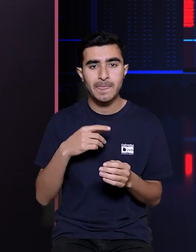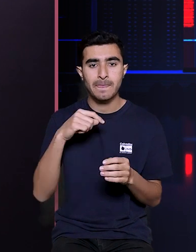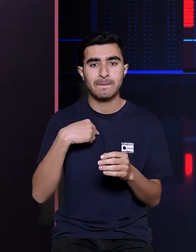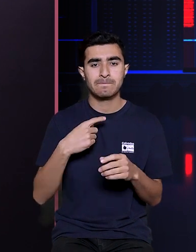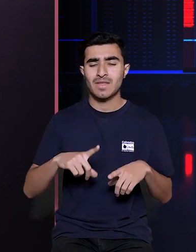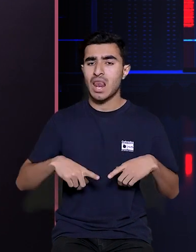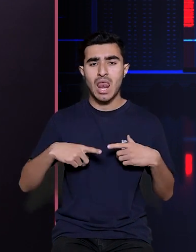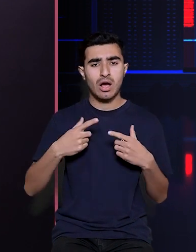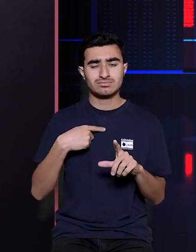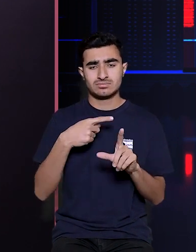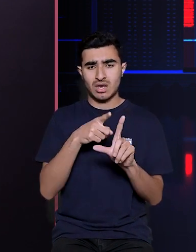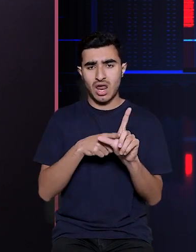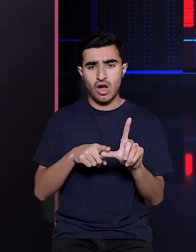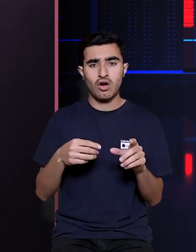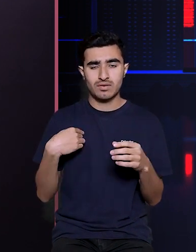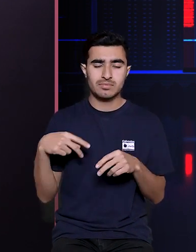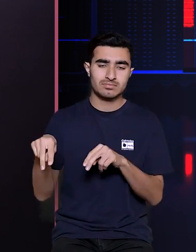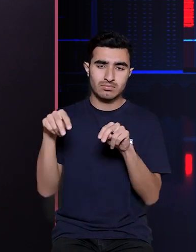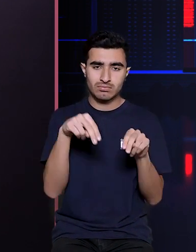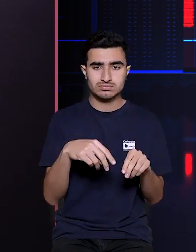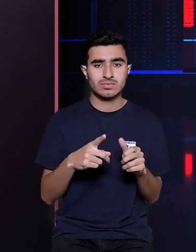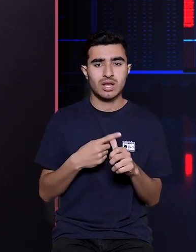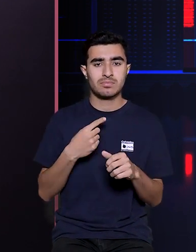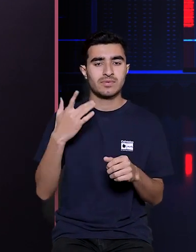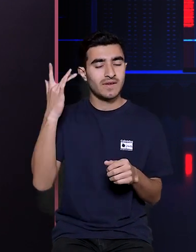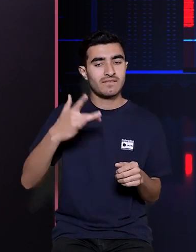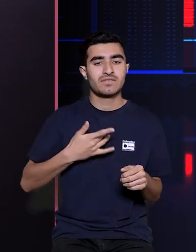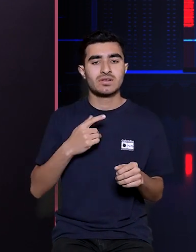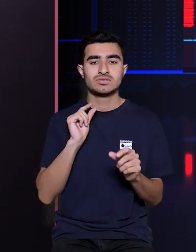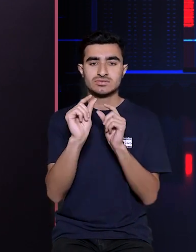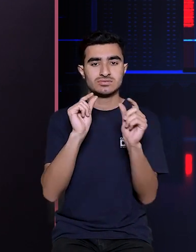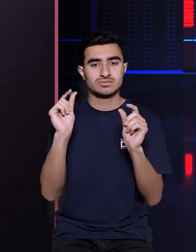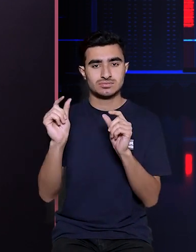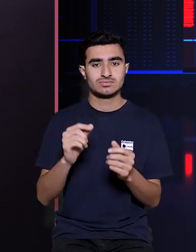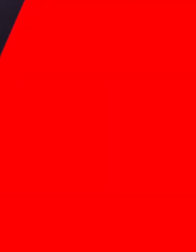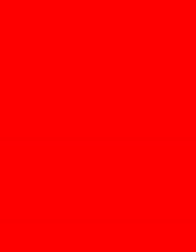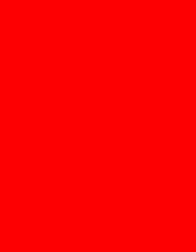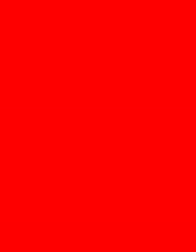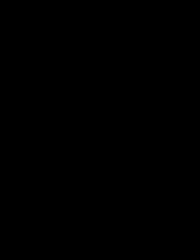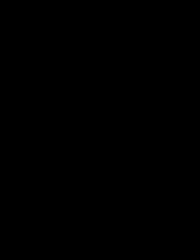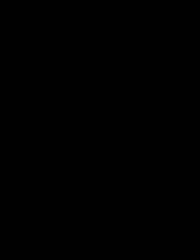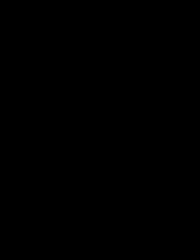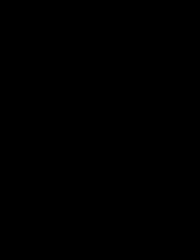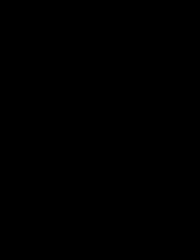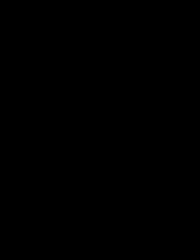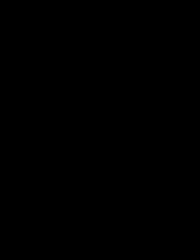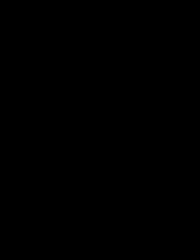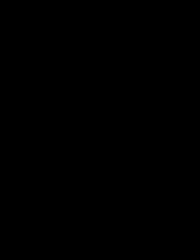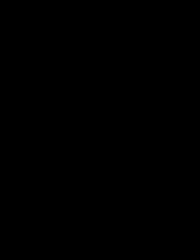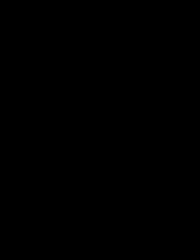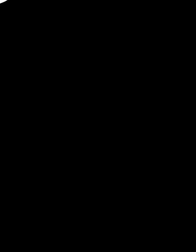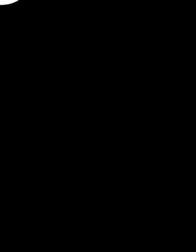एक लाहौर की रहने वाली ख़ातून को मौका दिया कि वो अपने ख़यालात का इज़हार कर सके।